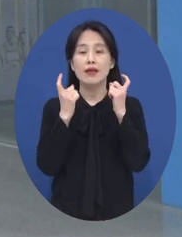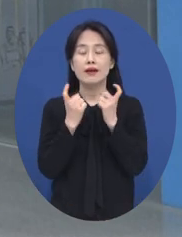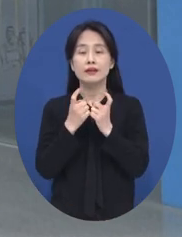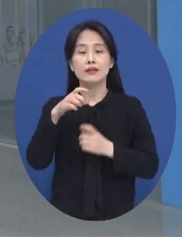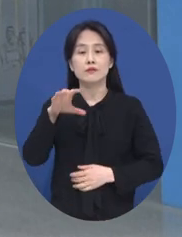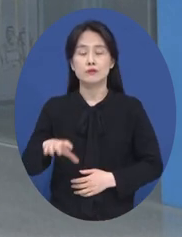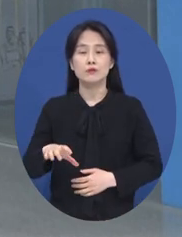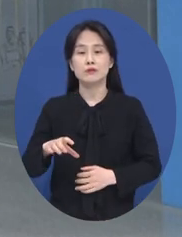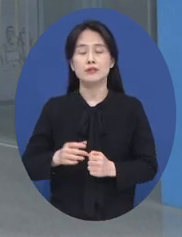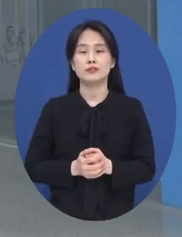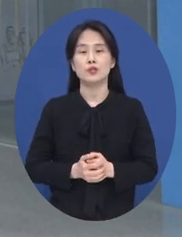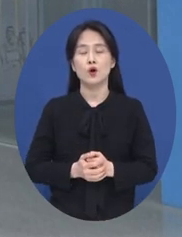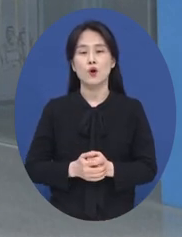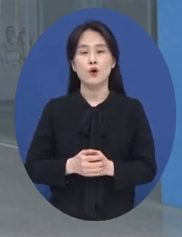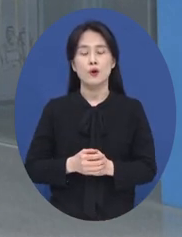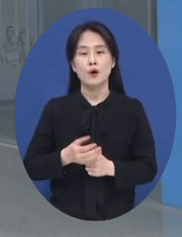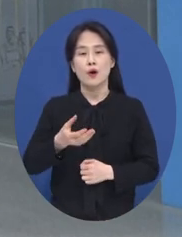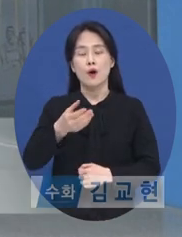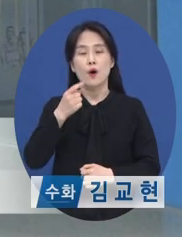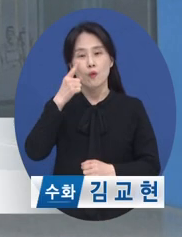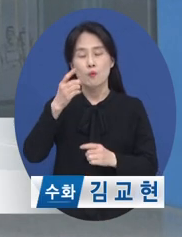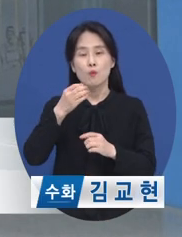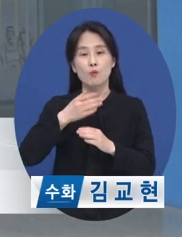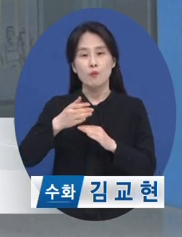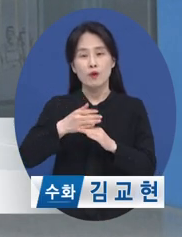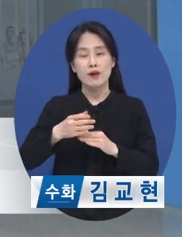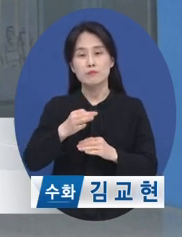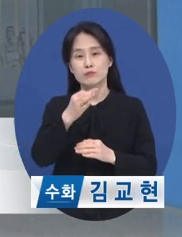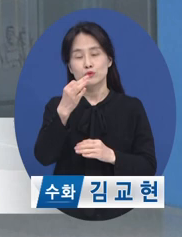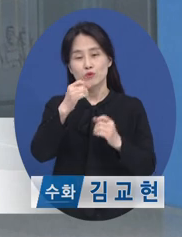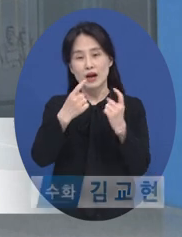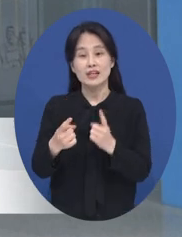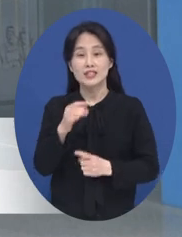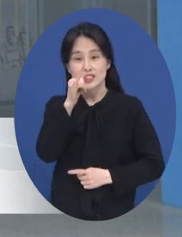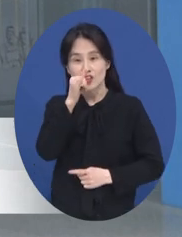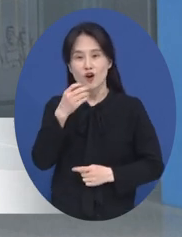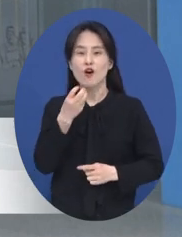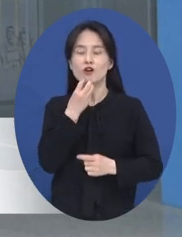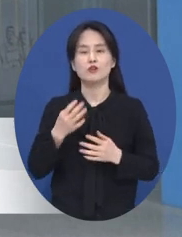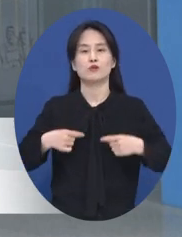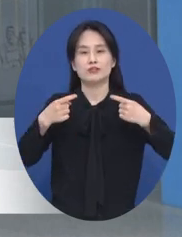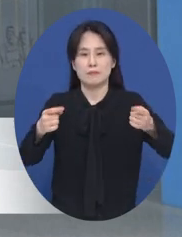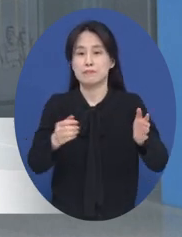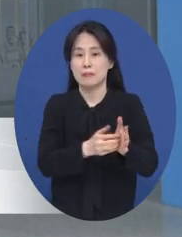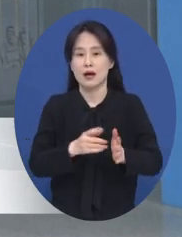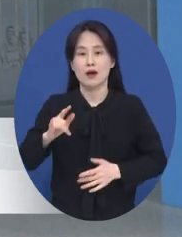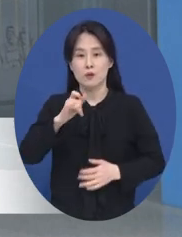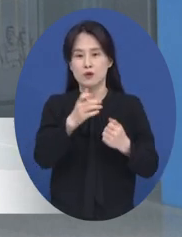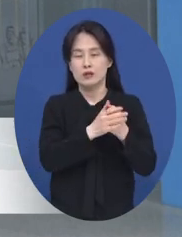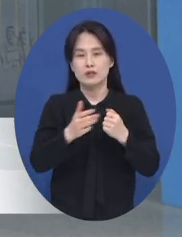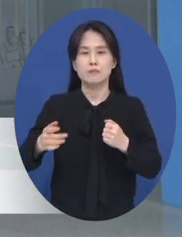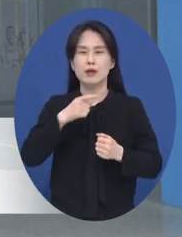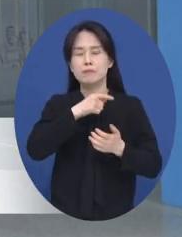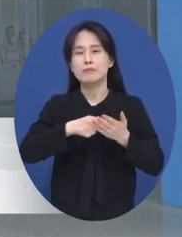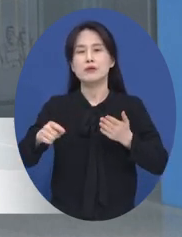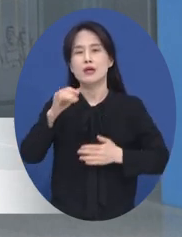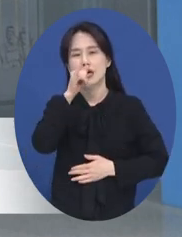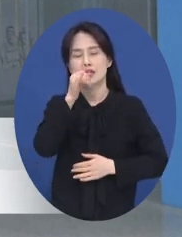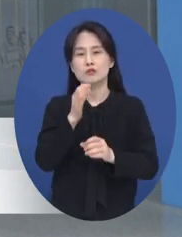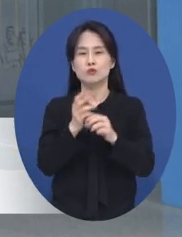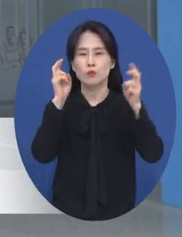민간 영역에서 분은 착한 임대를 운동해 경기도 동참합니다 경기도가 쿨은 알고 로 피해를 입은 중소기업이나